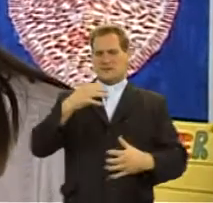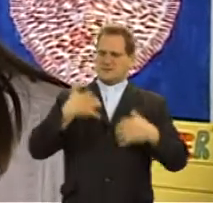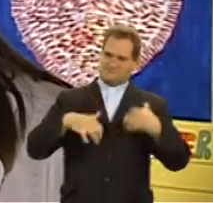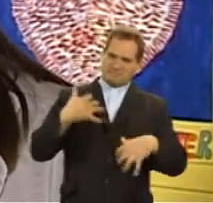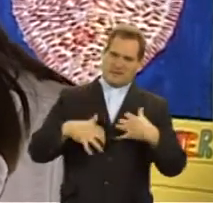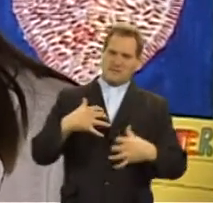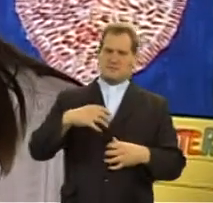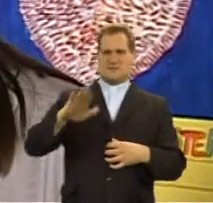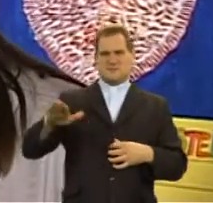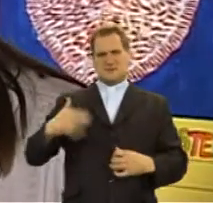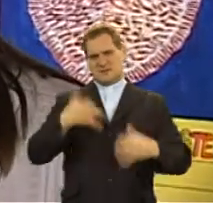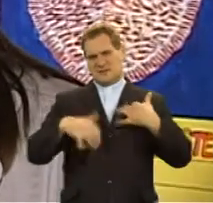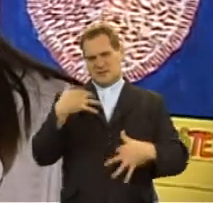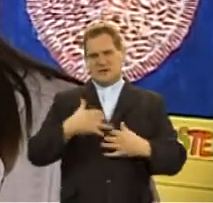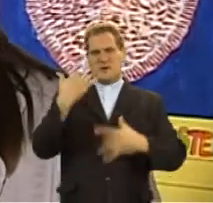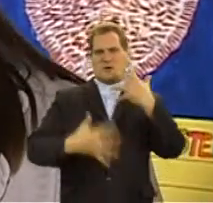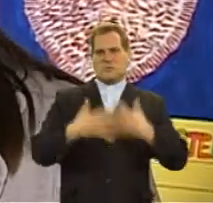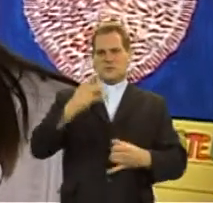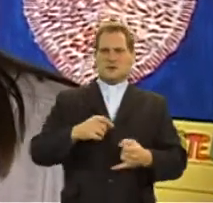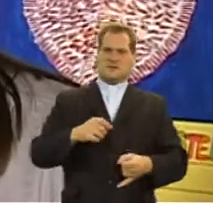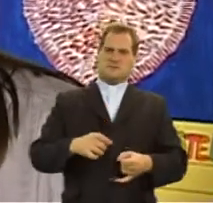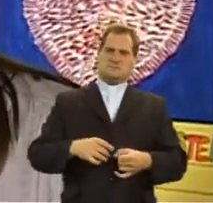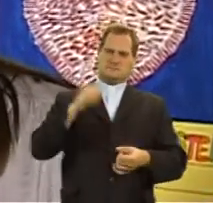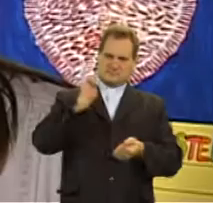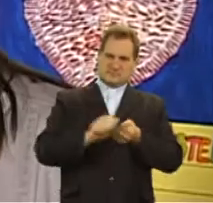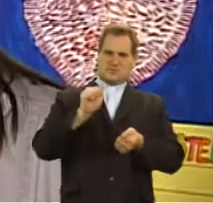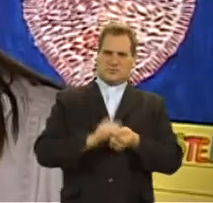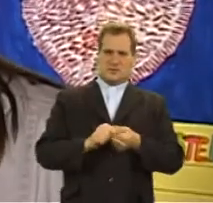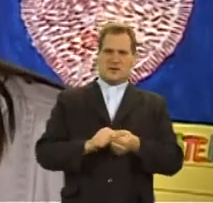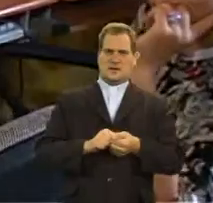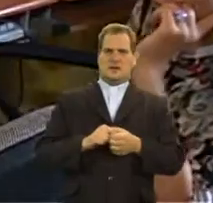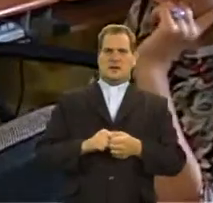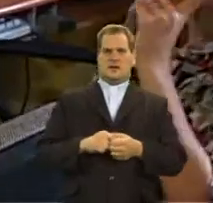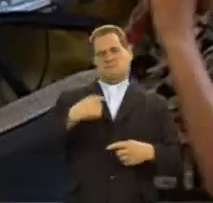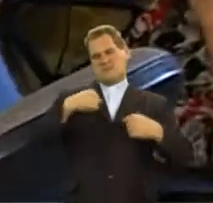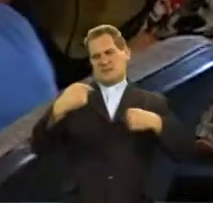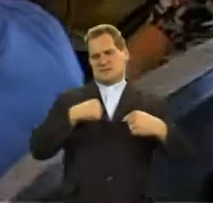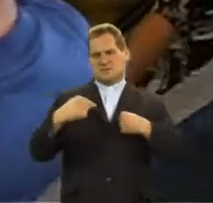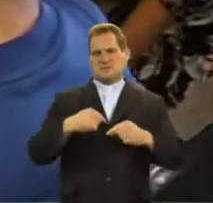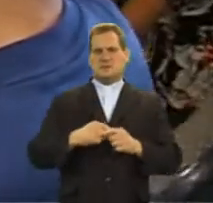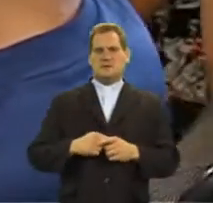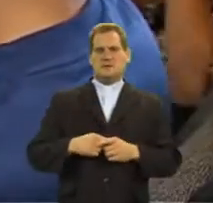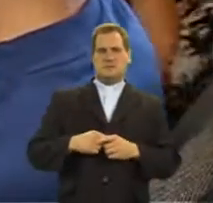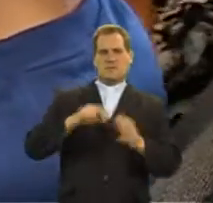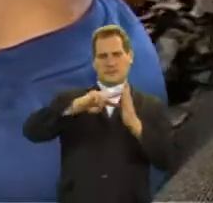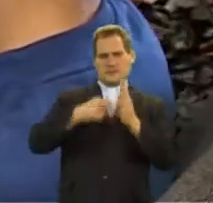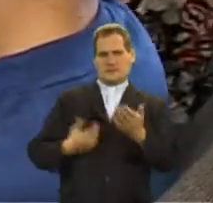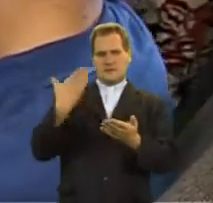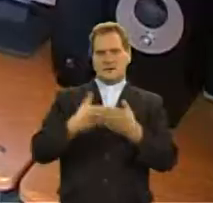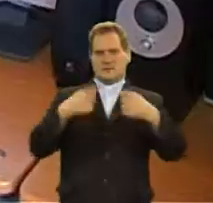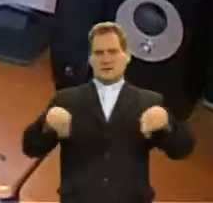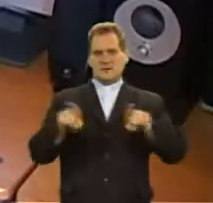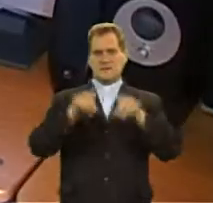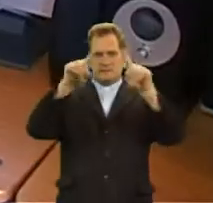w trakcie pracy komputer się często zawiesza, męczą się. Projekt realizowany będzie w ramach działania